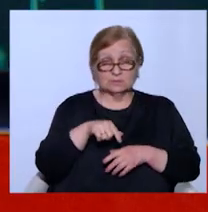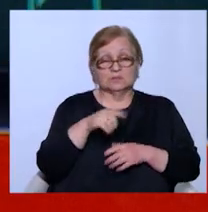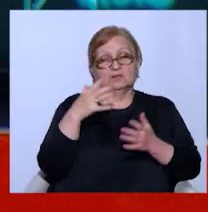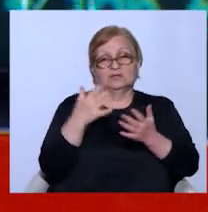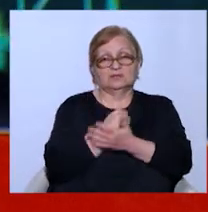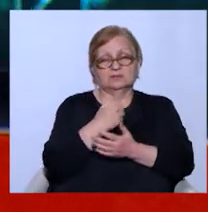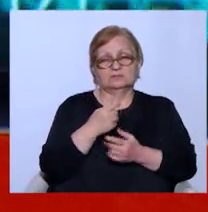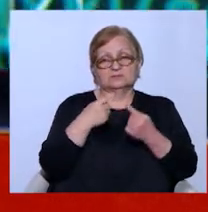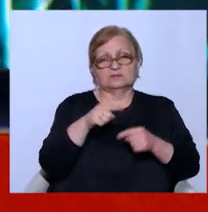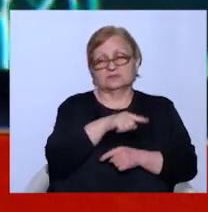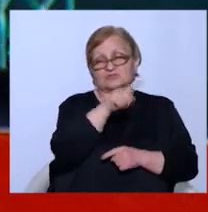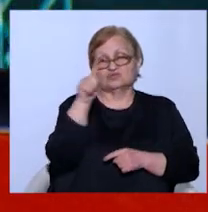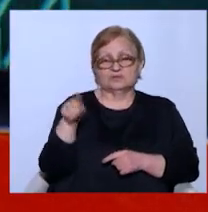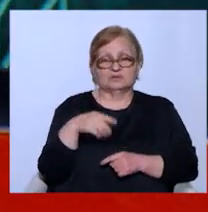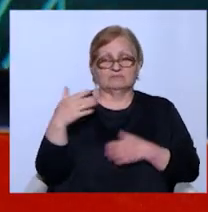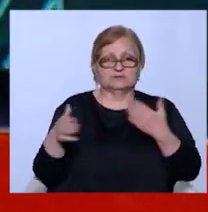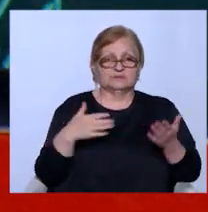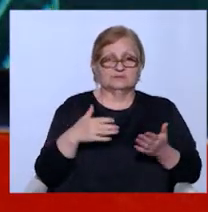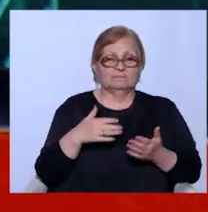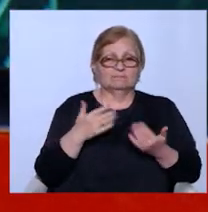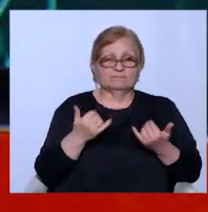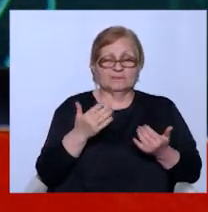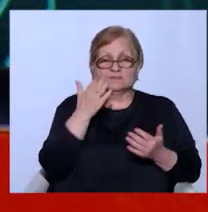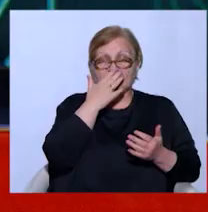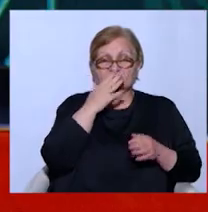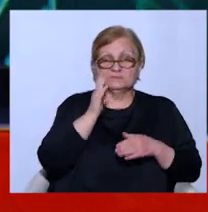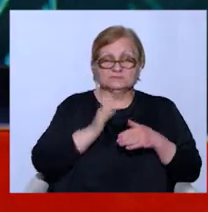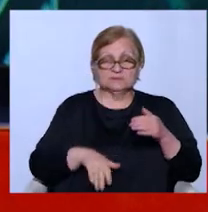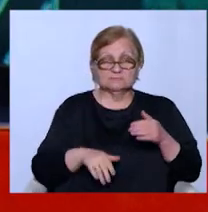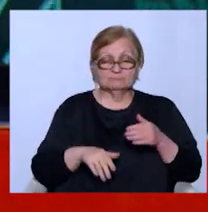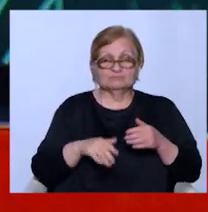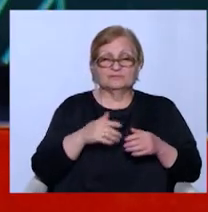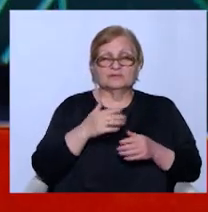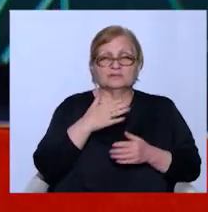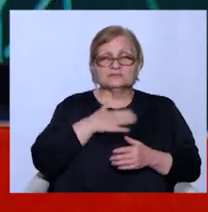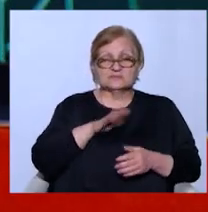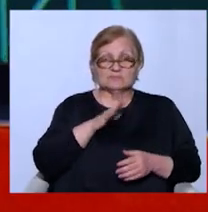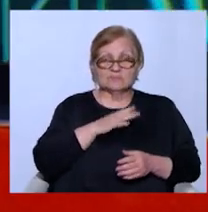იპოვოთ დანარჩენი გვერდებიც. ამით ჩვენი გაკვეთილი დასასრულს მიუახლოვ და სასიამოვნო